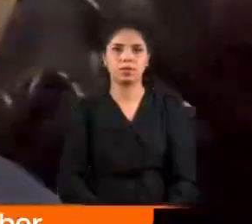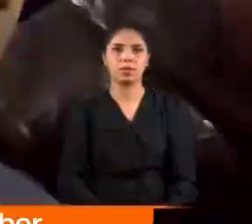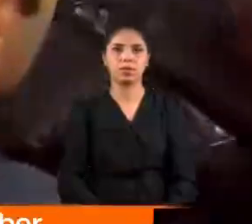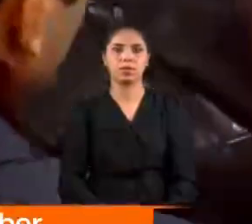tutacak